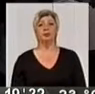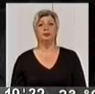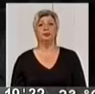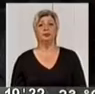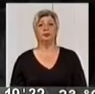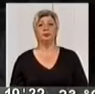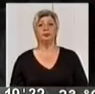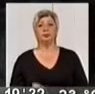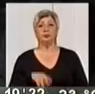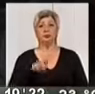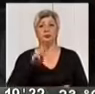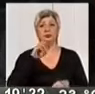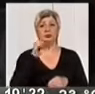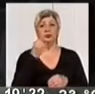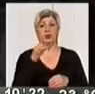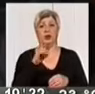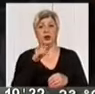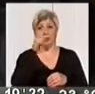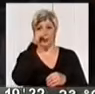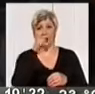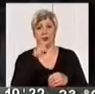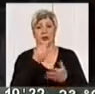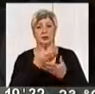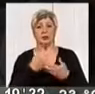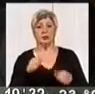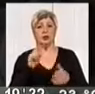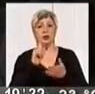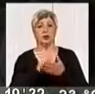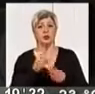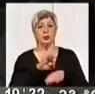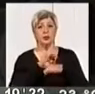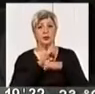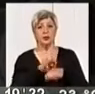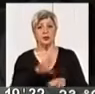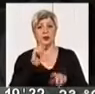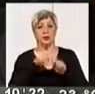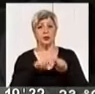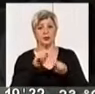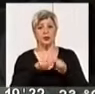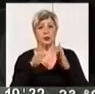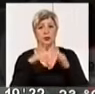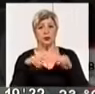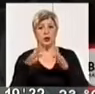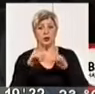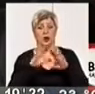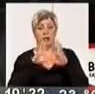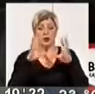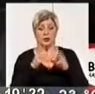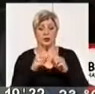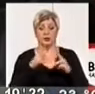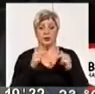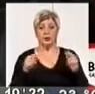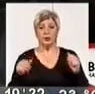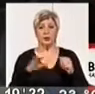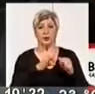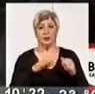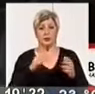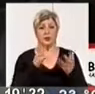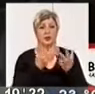В маї місяці ми повинні провести перевірку лагерів. Всього по Дніпропетровській області насчитується 20 таких